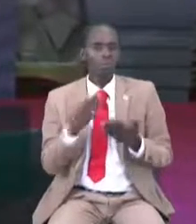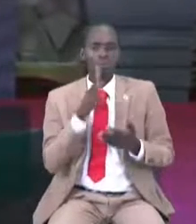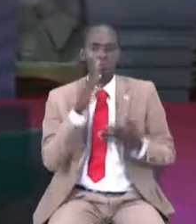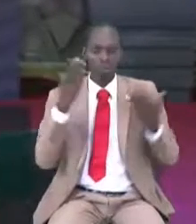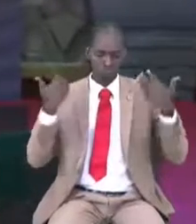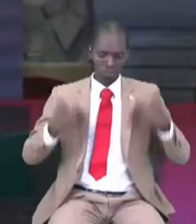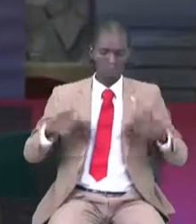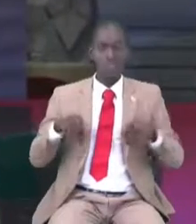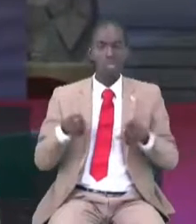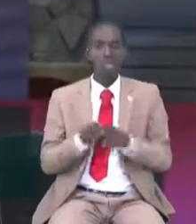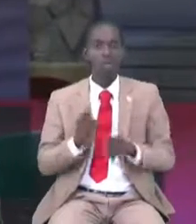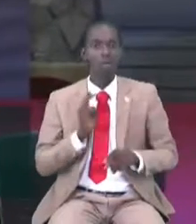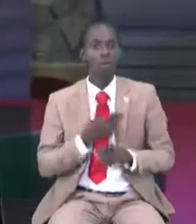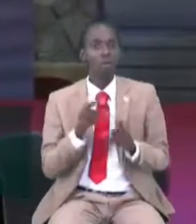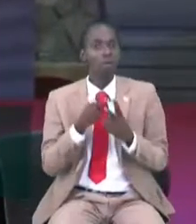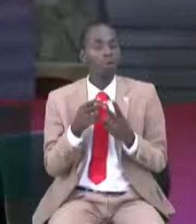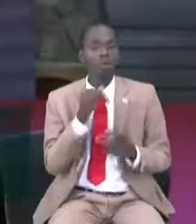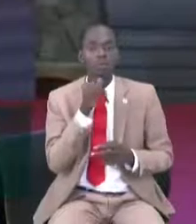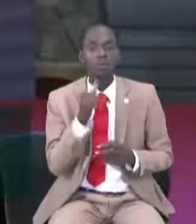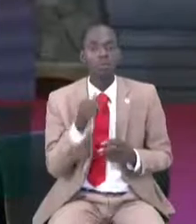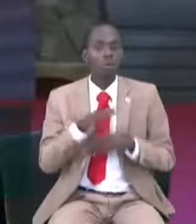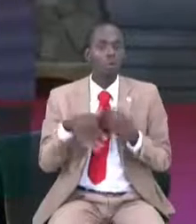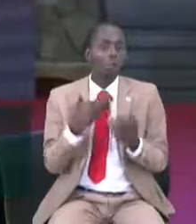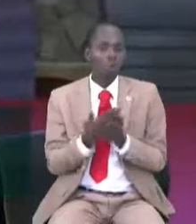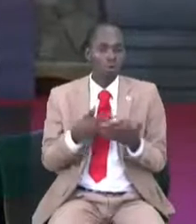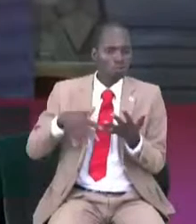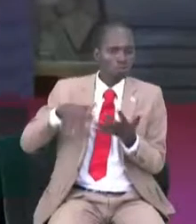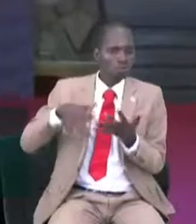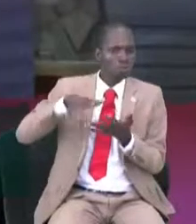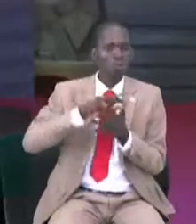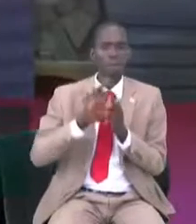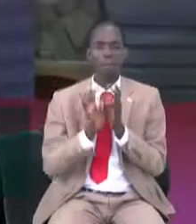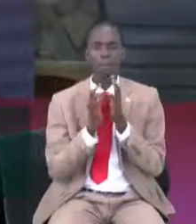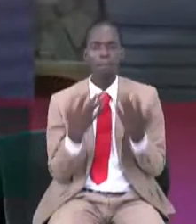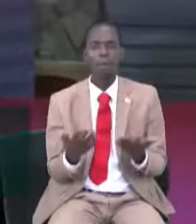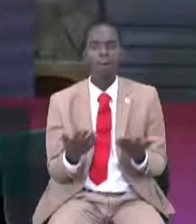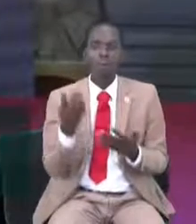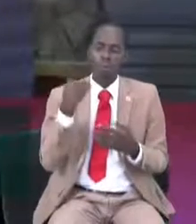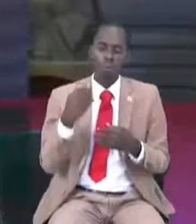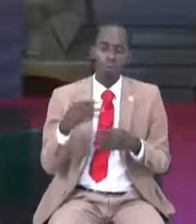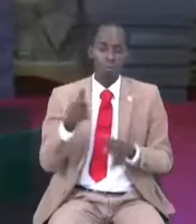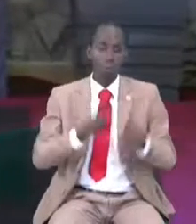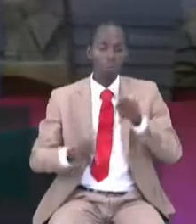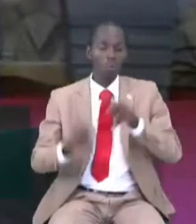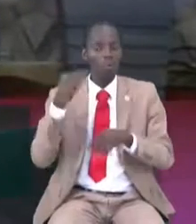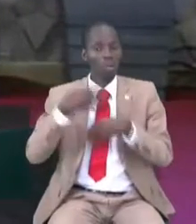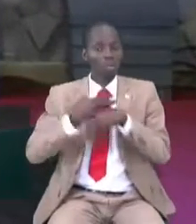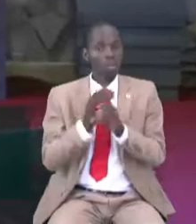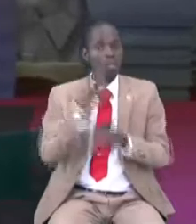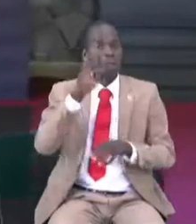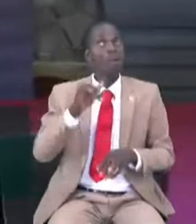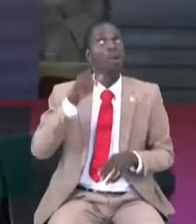qu'ils nous ressemblent ou pas, toutes ces créatures sont appelées, sont créées par Dieu, parce qu'ils sont l'ouvrage de ses mains, et il ne